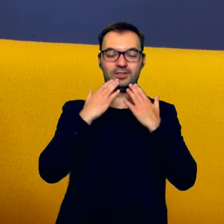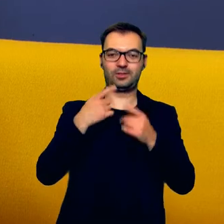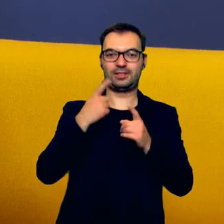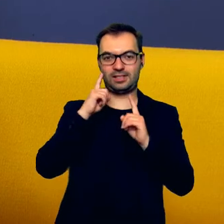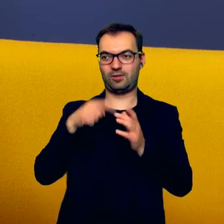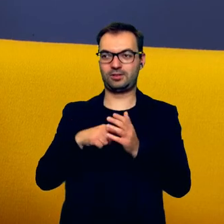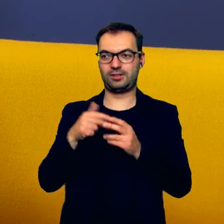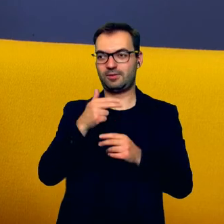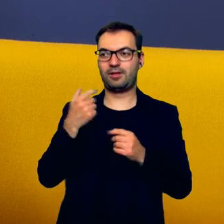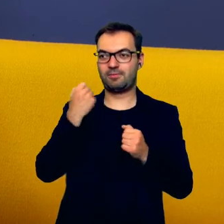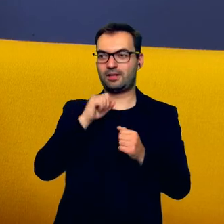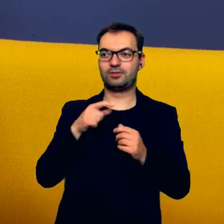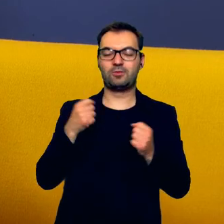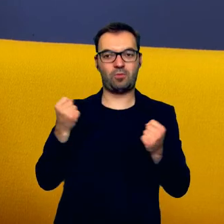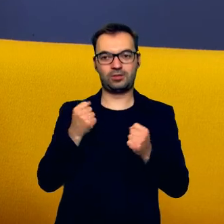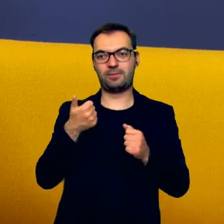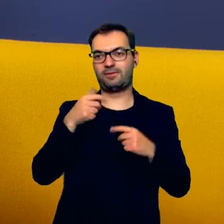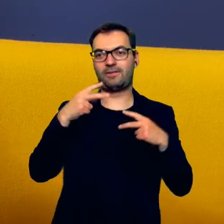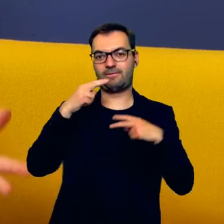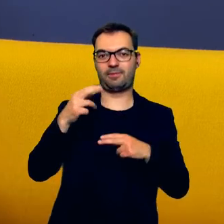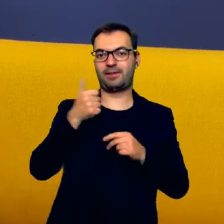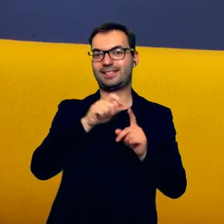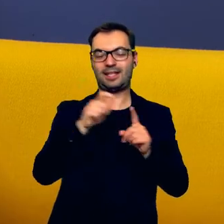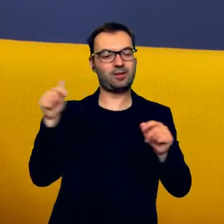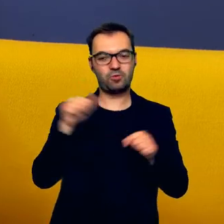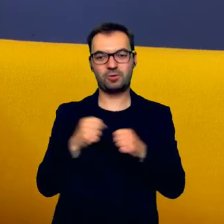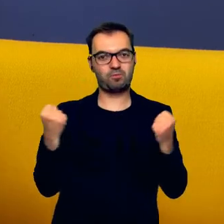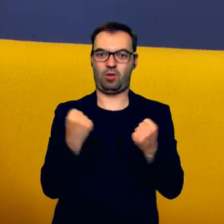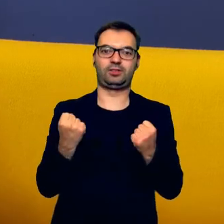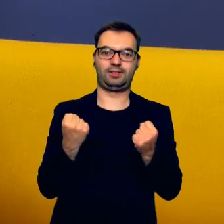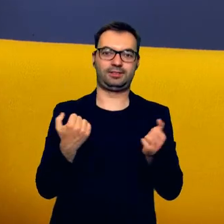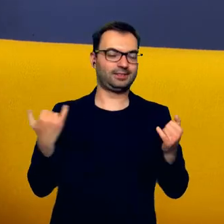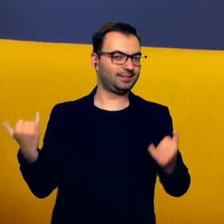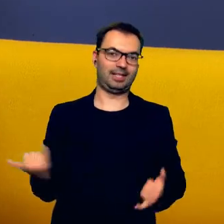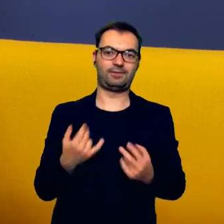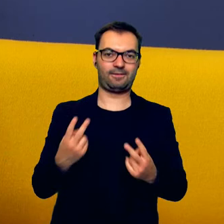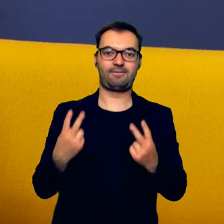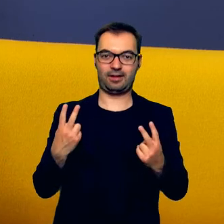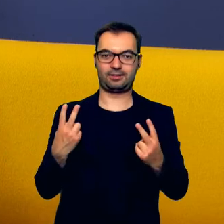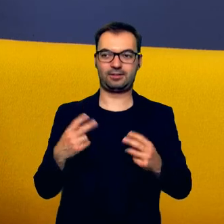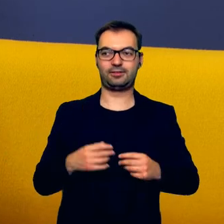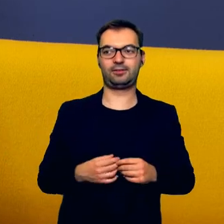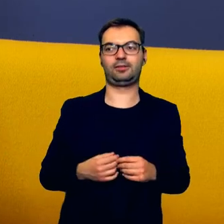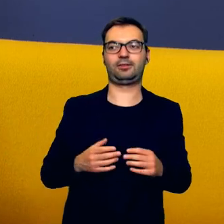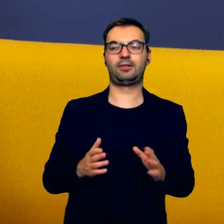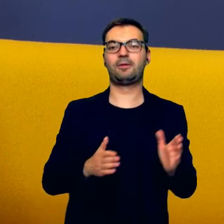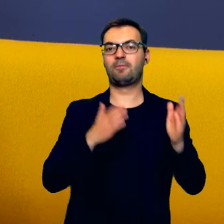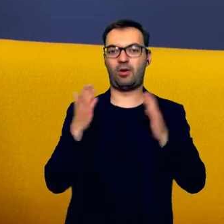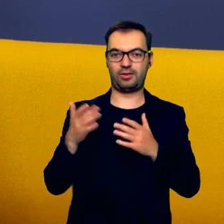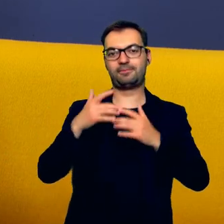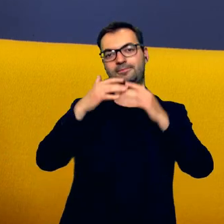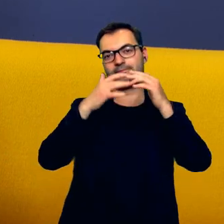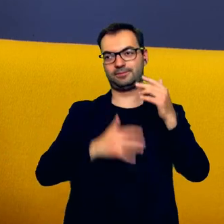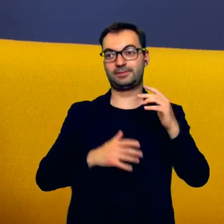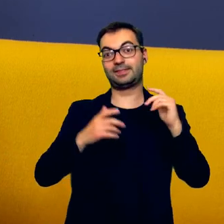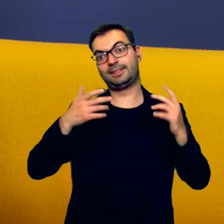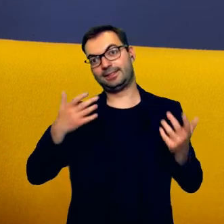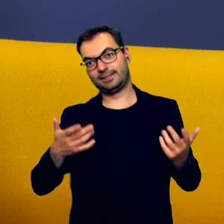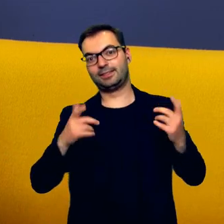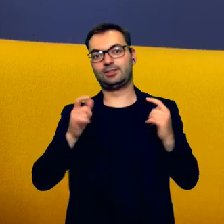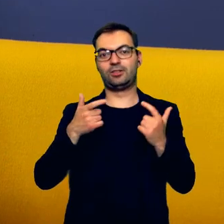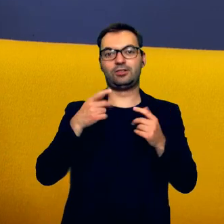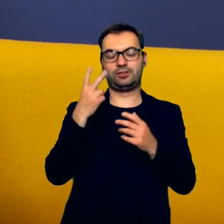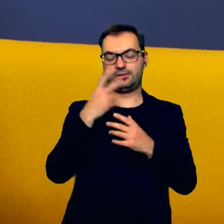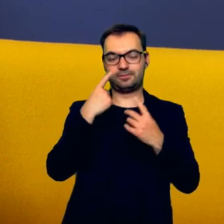że pani na to zwróciła uwagę. To jest sugestywna pierwsza scena. Pierwsze zdanie musi być zawsze bardzo ważne. No i potem nastąpić po tym zdaniu no coś,